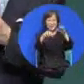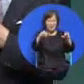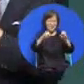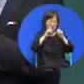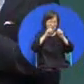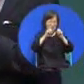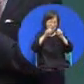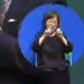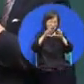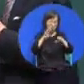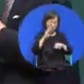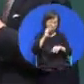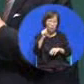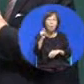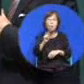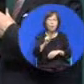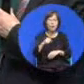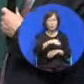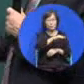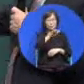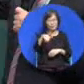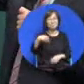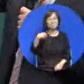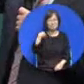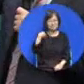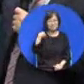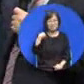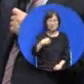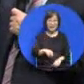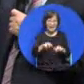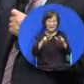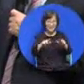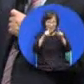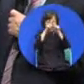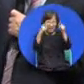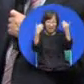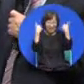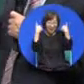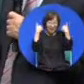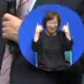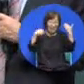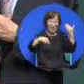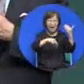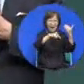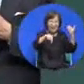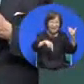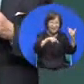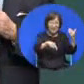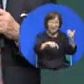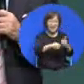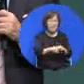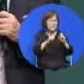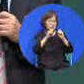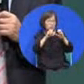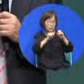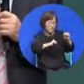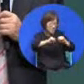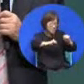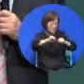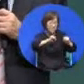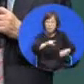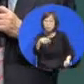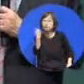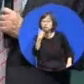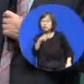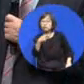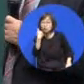fact, we're the ones that raise up the most work of evangelism. 지금 대학 현장에서 대학생이 전도하는 팀들이요, 바로 우리 렘넌트들입니다. And in the